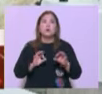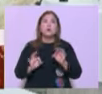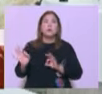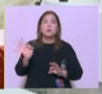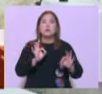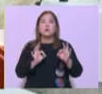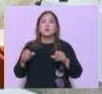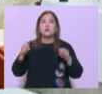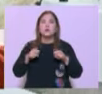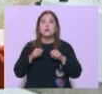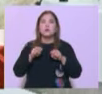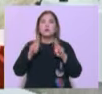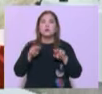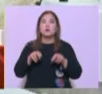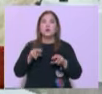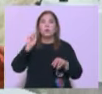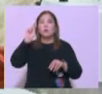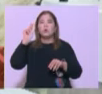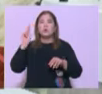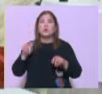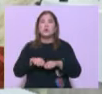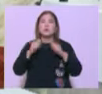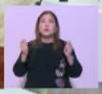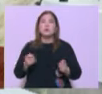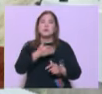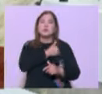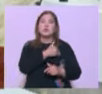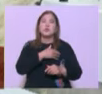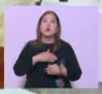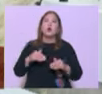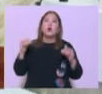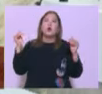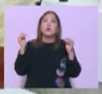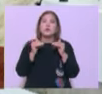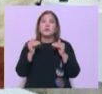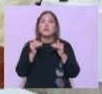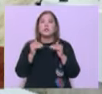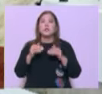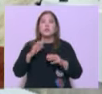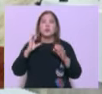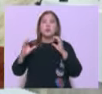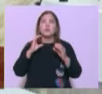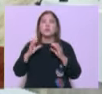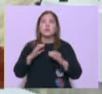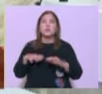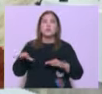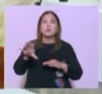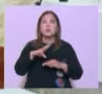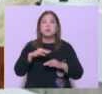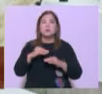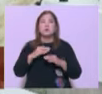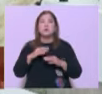оқу орындарында ашқымыз келеді, потому что университеттерде, колледждерде бізде кафенелер бар ғой,